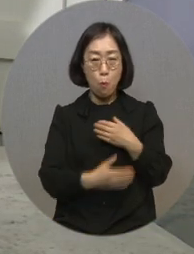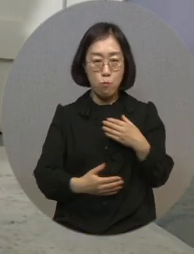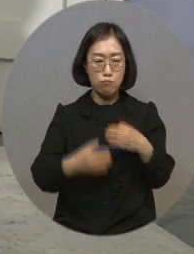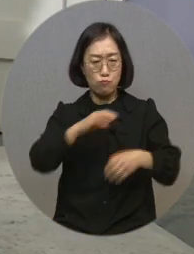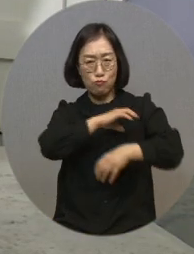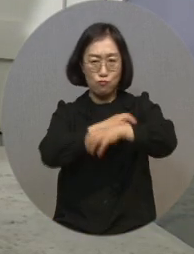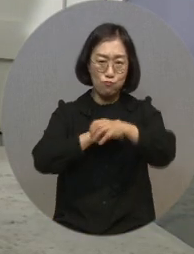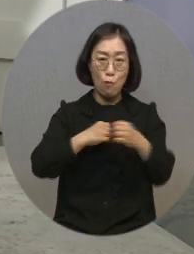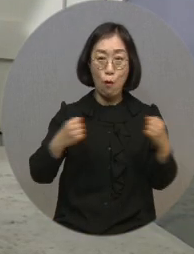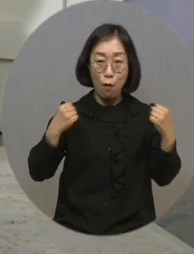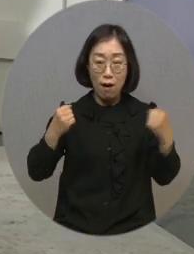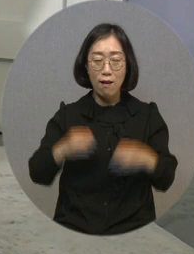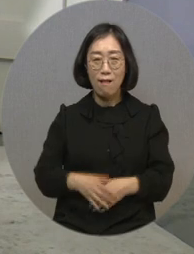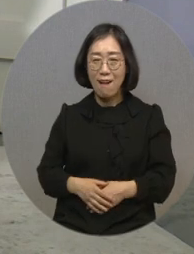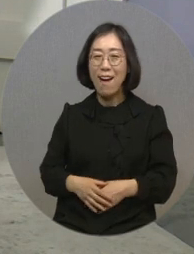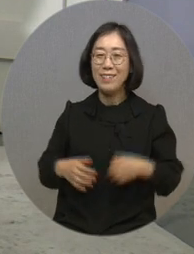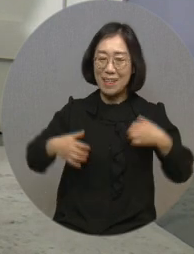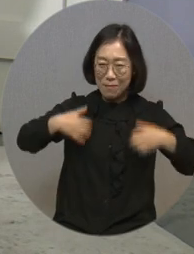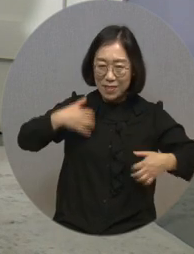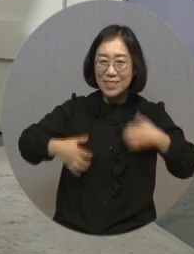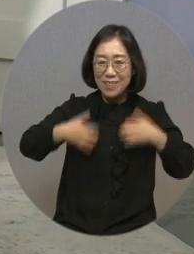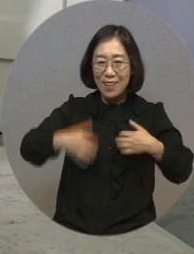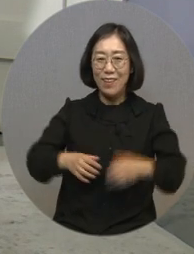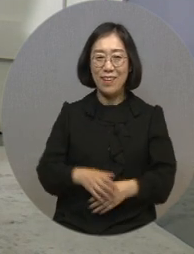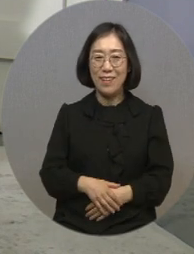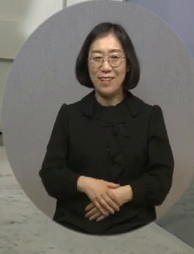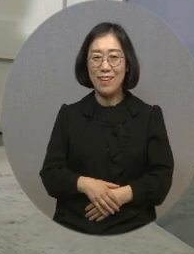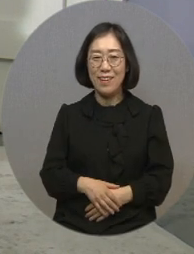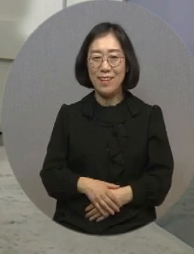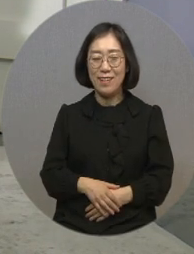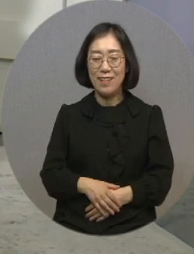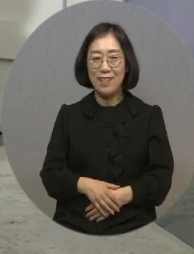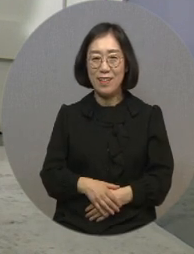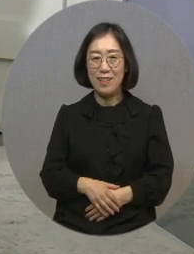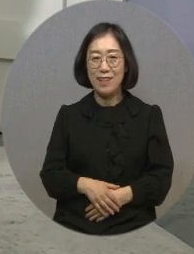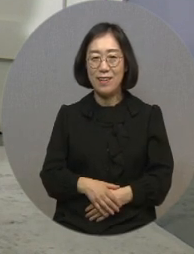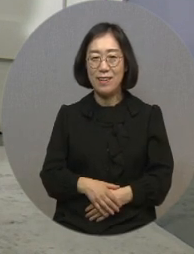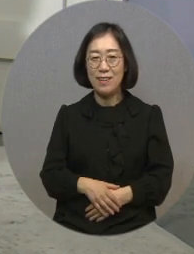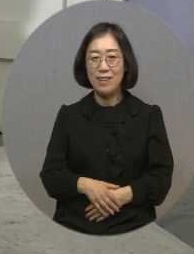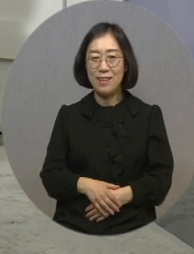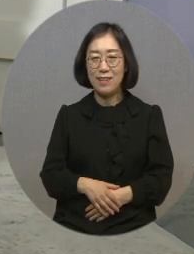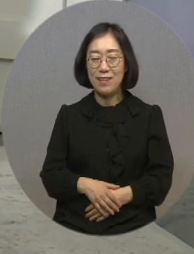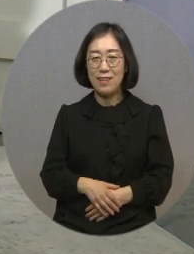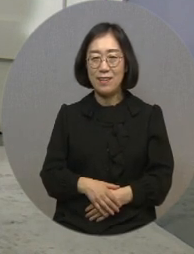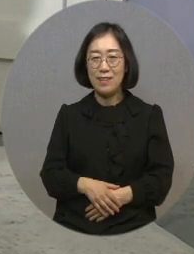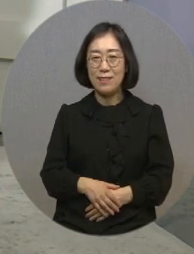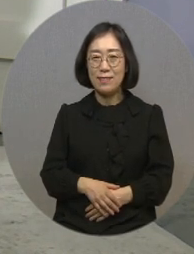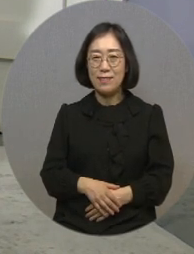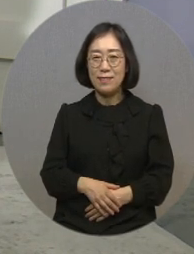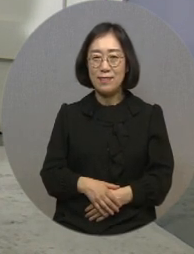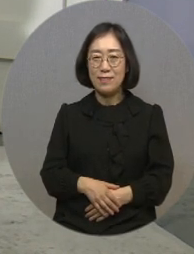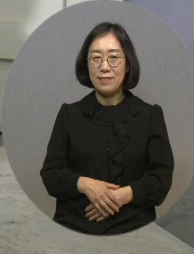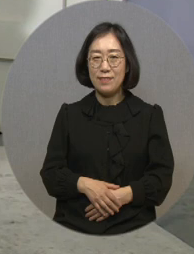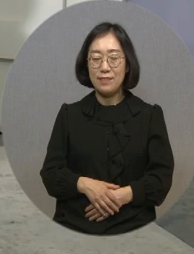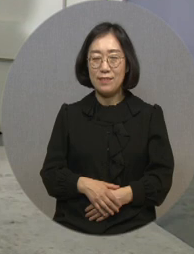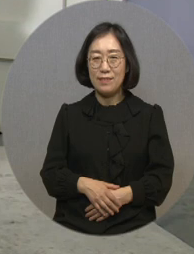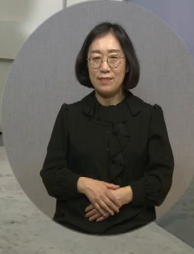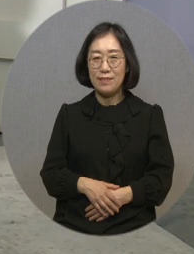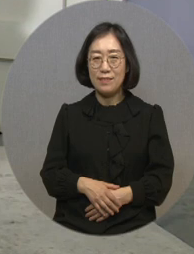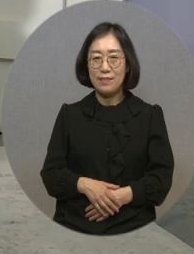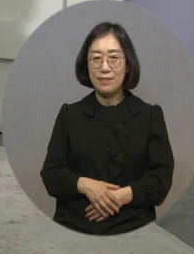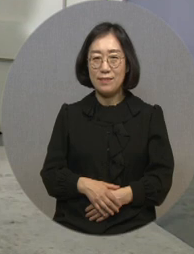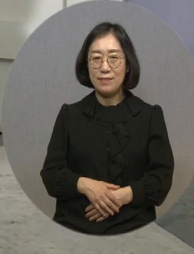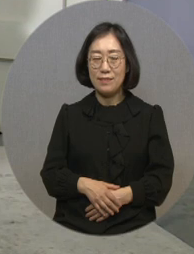지금도 이제 아주 재밌고 하니까. 네. 그래서 이제 그게 그때 어쨌든 간에 이